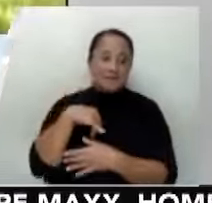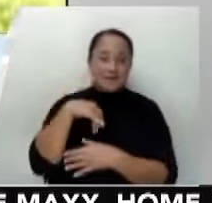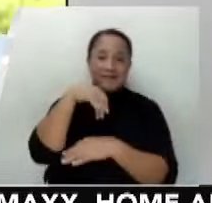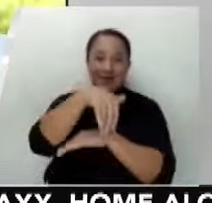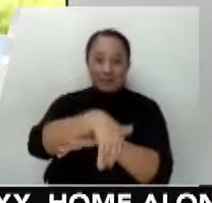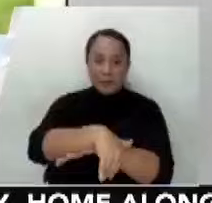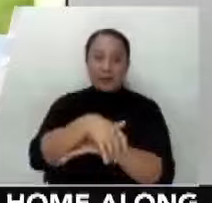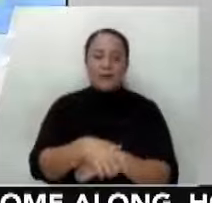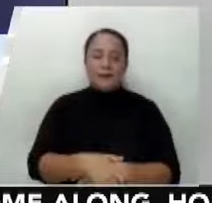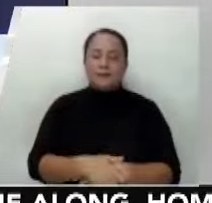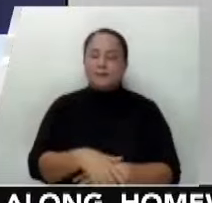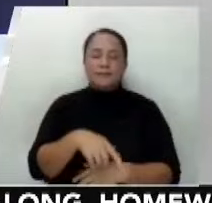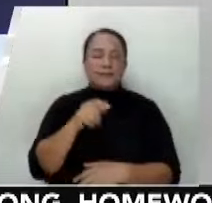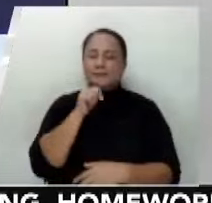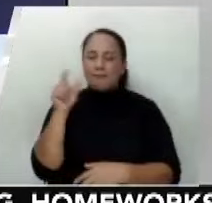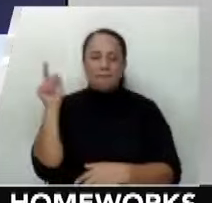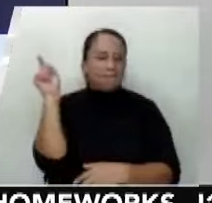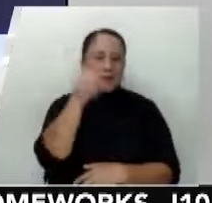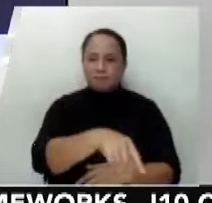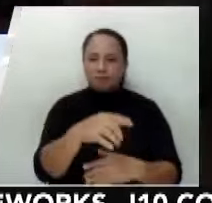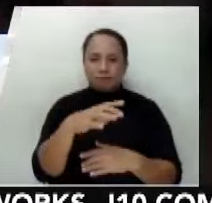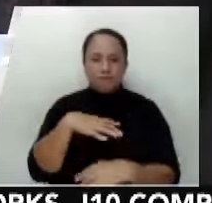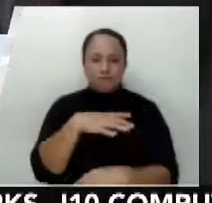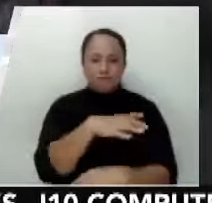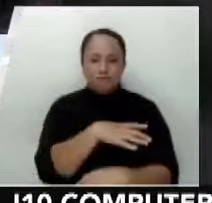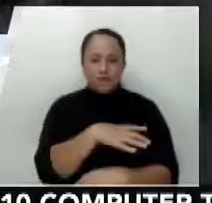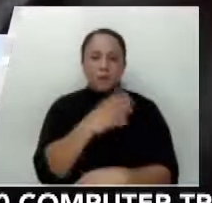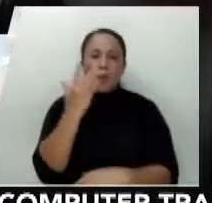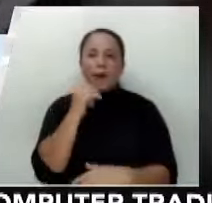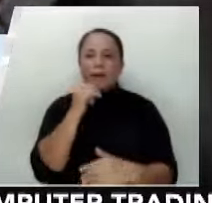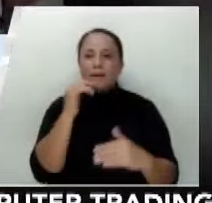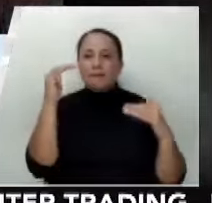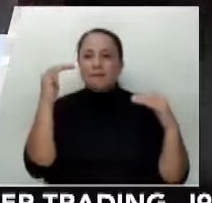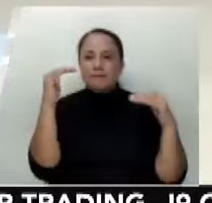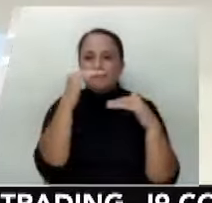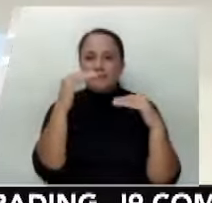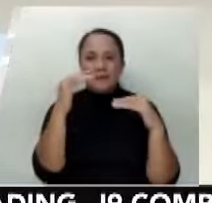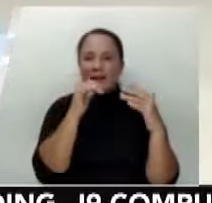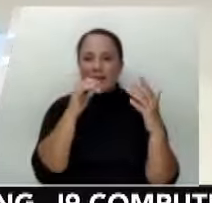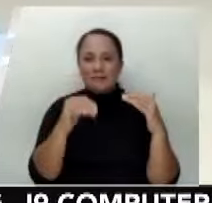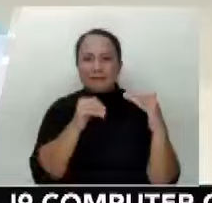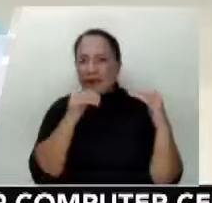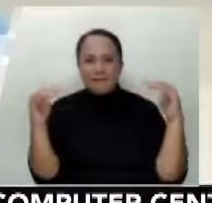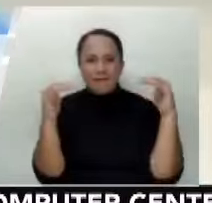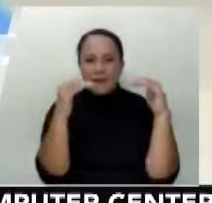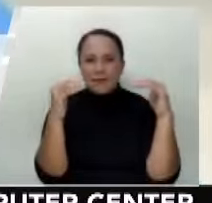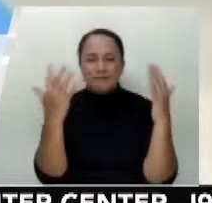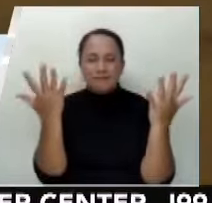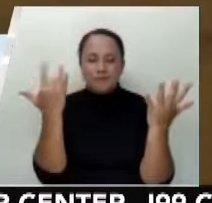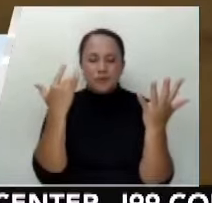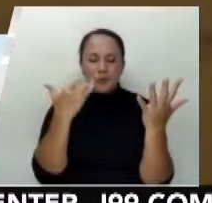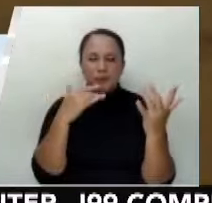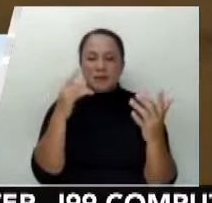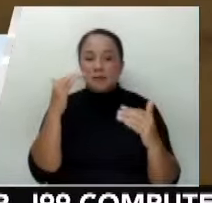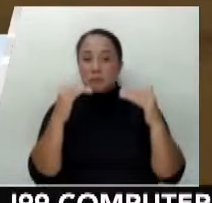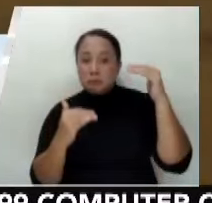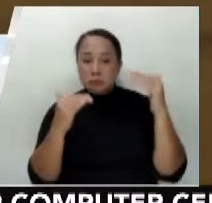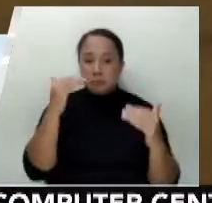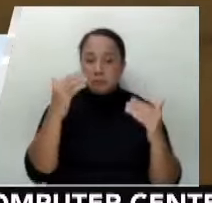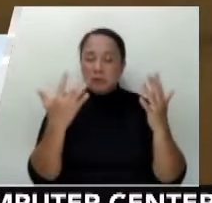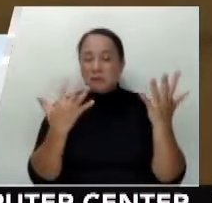siya haharap sa Kongreso kung saan hindi Uman patas ang laban dahil pwede siyang ipa-contempt at ipakulong ng mga mambabatas hamon ni